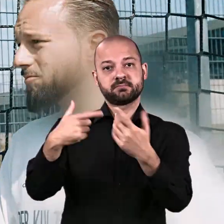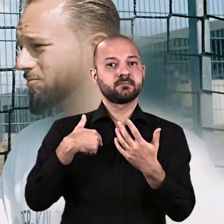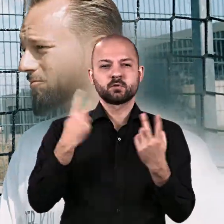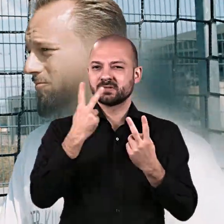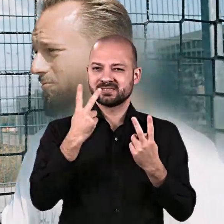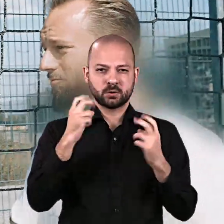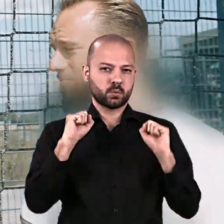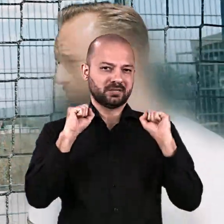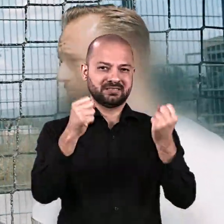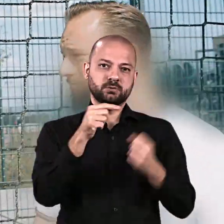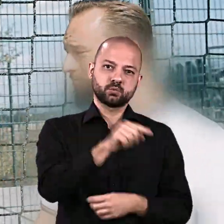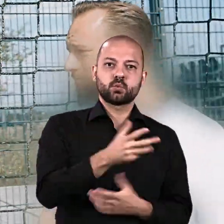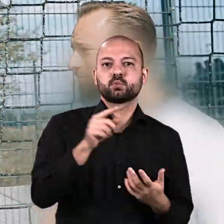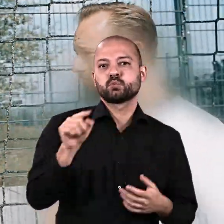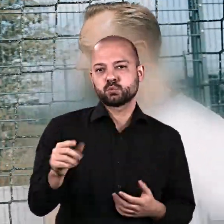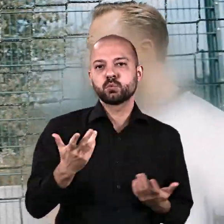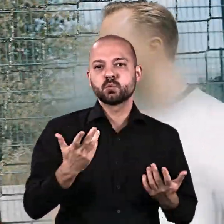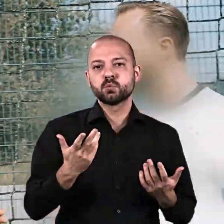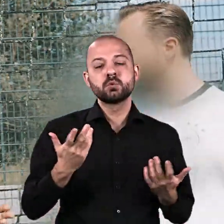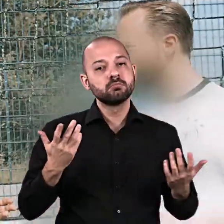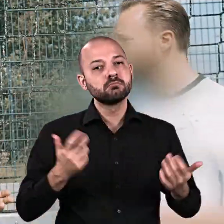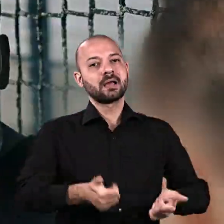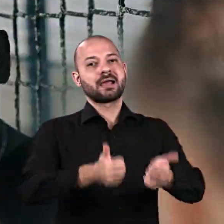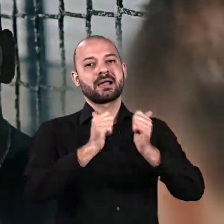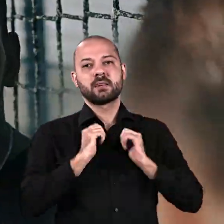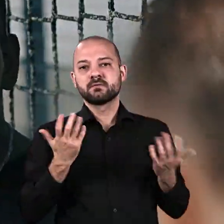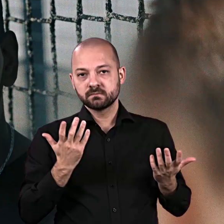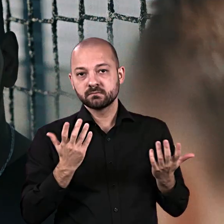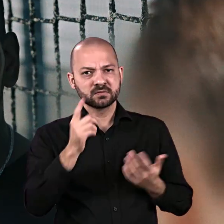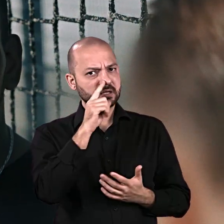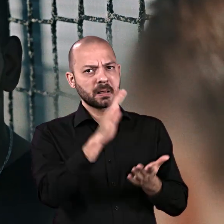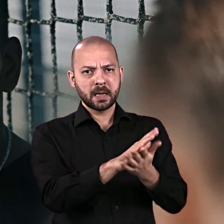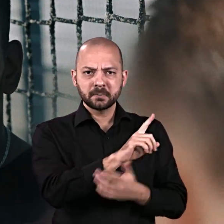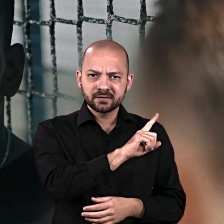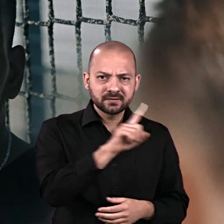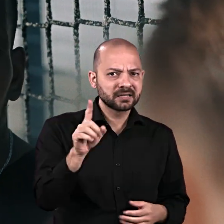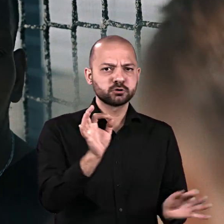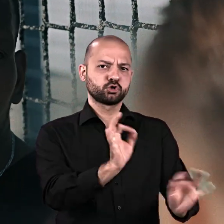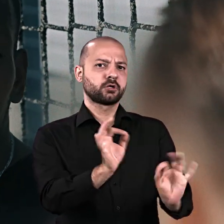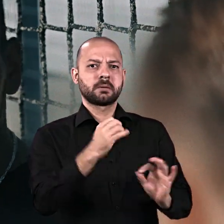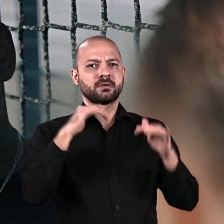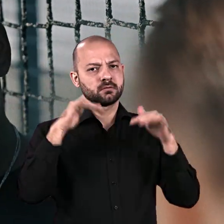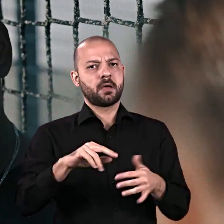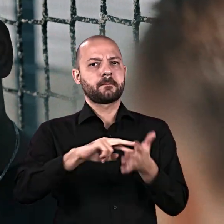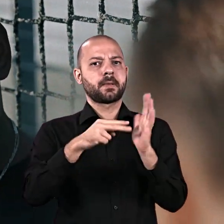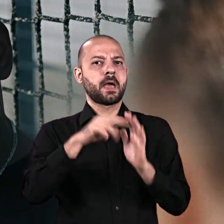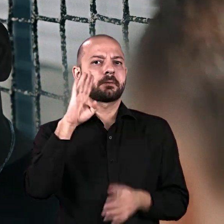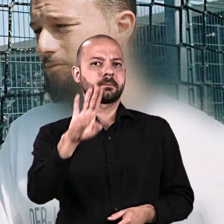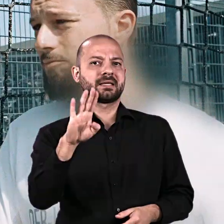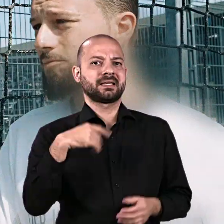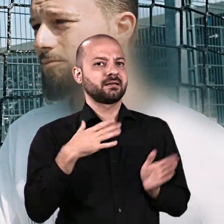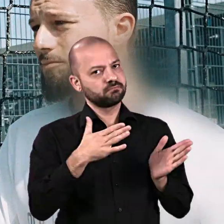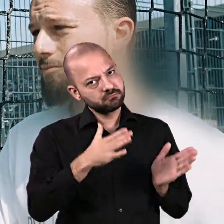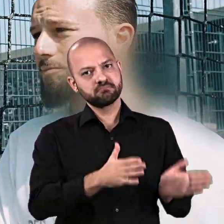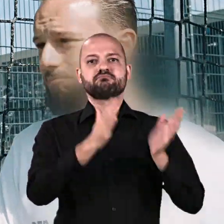Mhm. Oder als Schriftsteller zu sein, alles gegeben. Mhm. Aber ich glaube, was mir geholfen hat, ist, dass wenn es nicht funktionieren